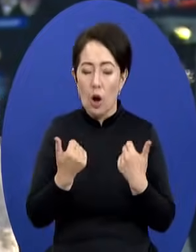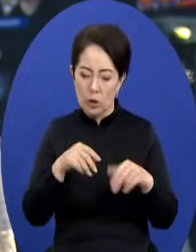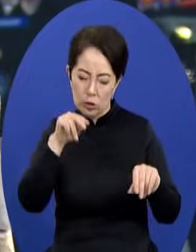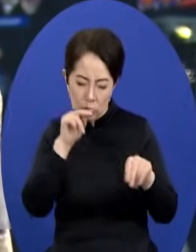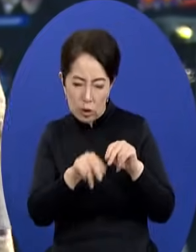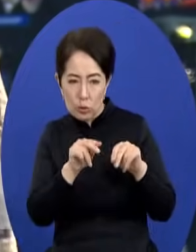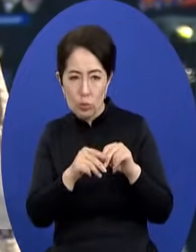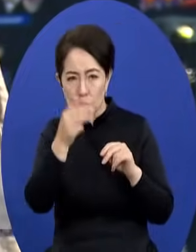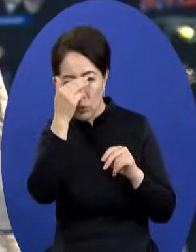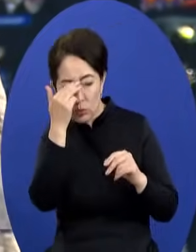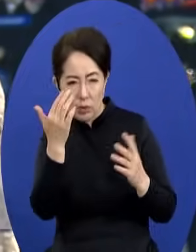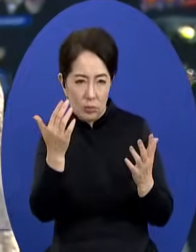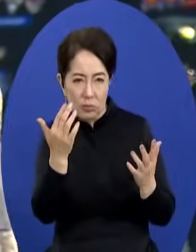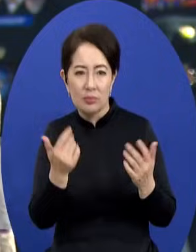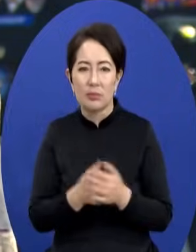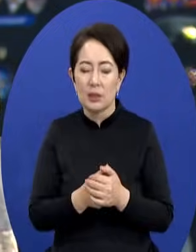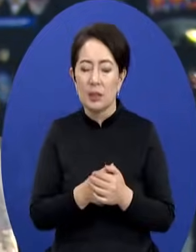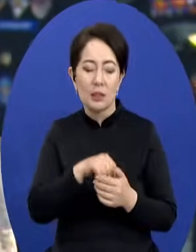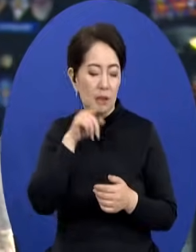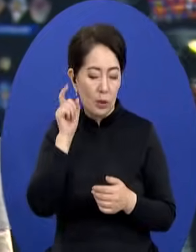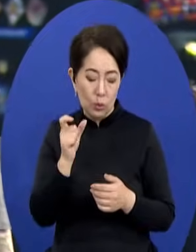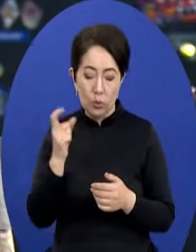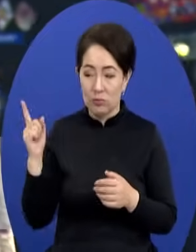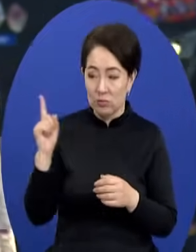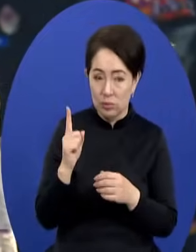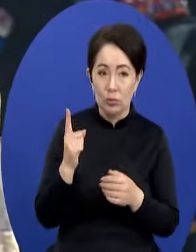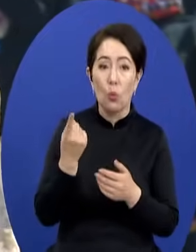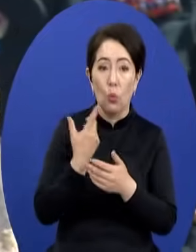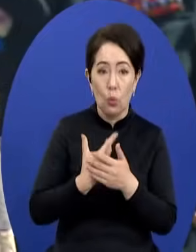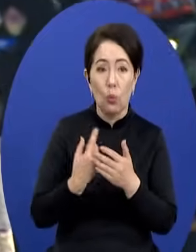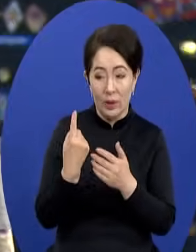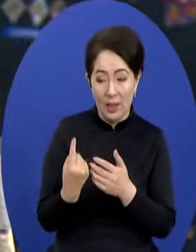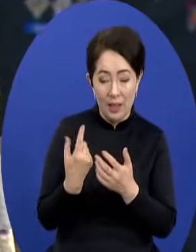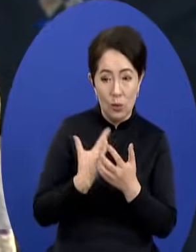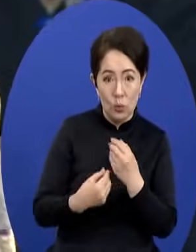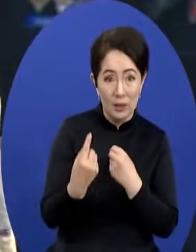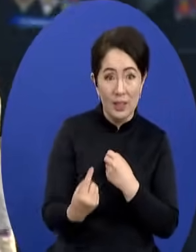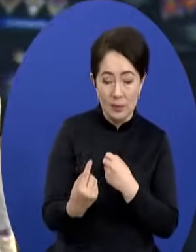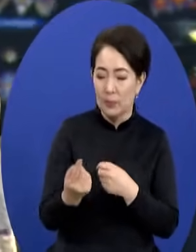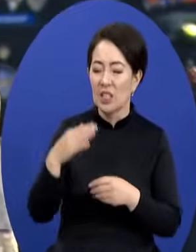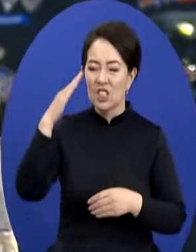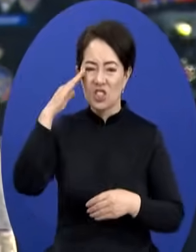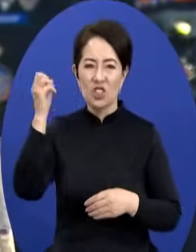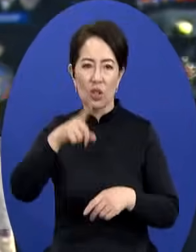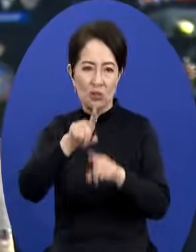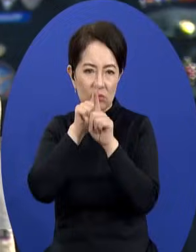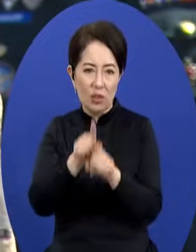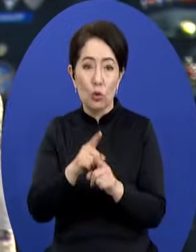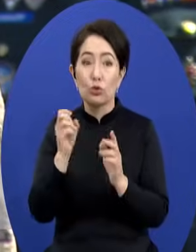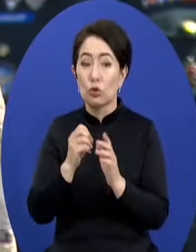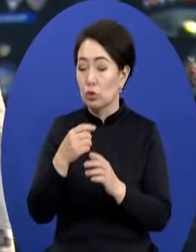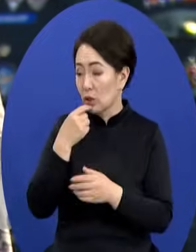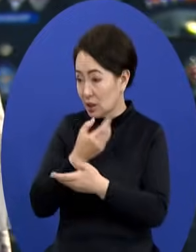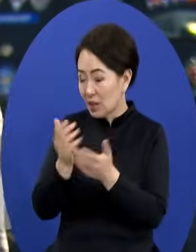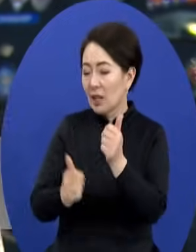сорилтууд, дуршилтууд залуу хүн чамаа хүлээж байгаа. Энэ бүгд бол чи цэргийн ёсоор дуулах ёстой гэдгийг би хэлэх гэж байгаамаа.